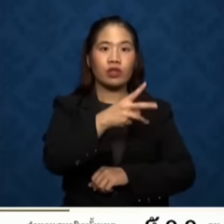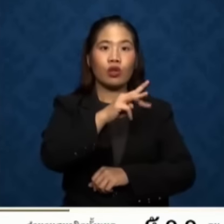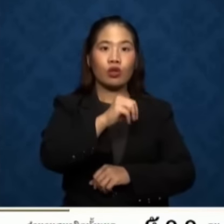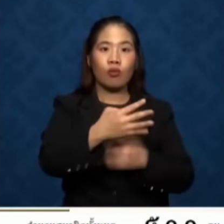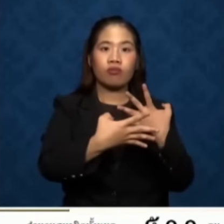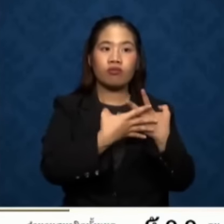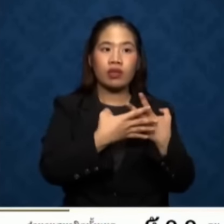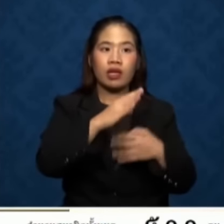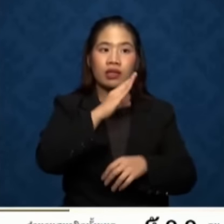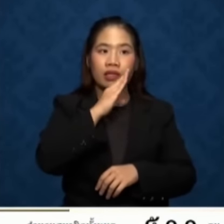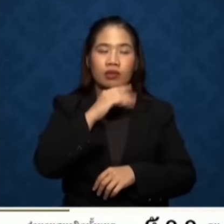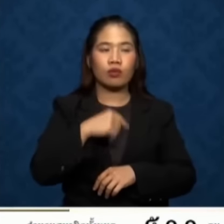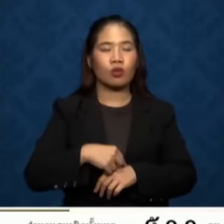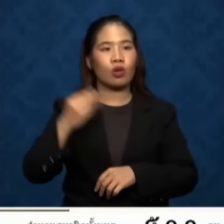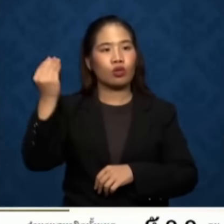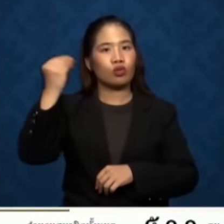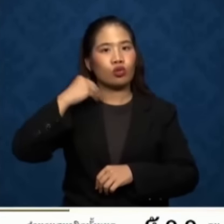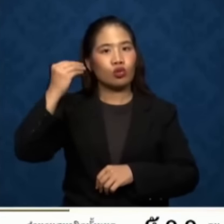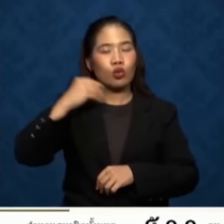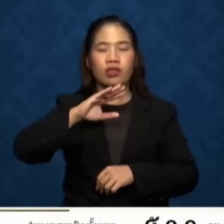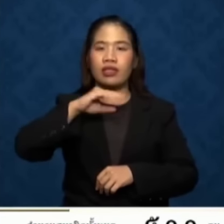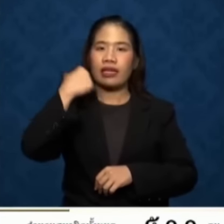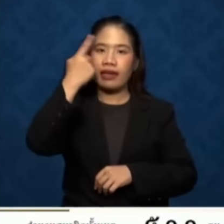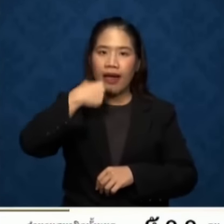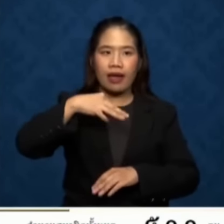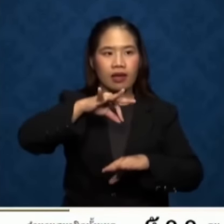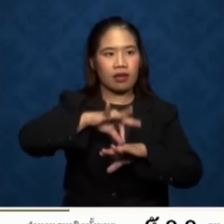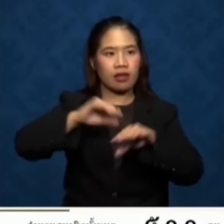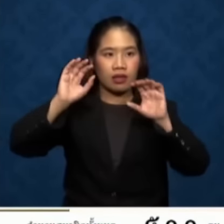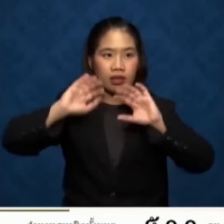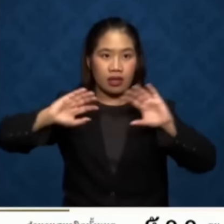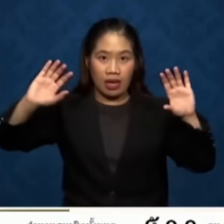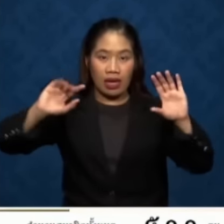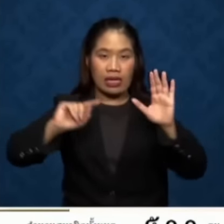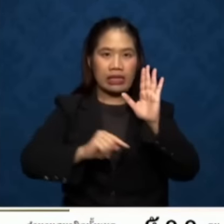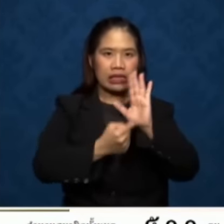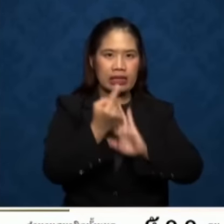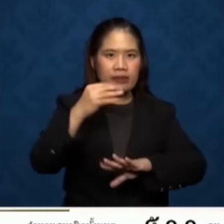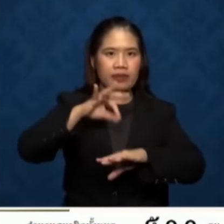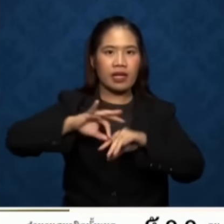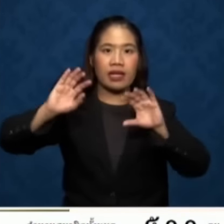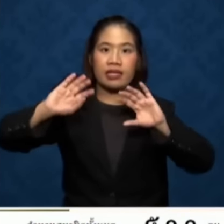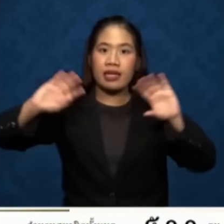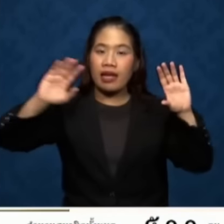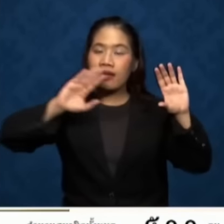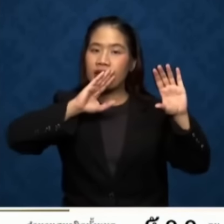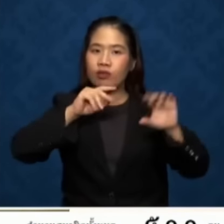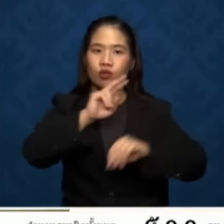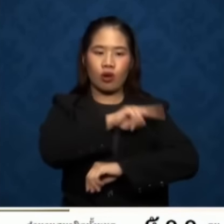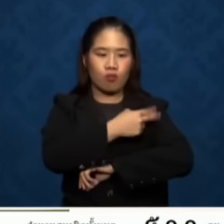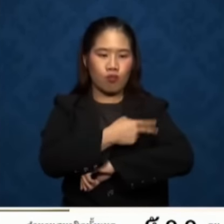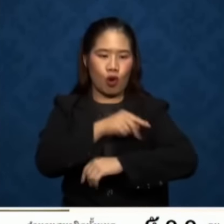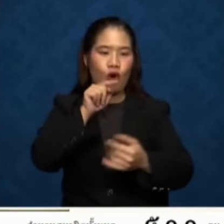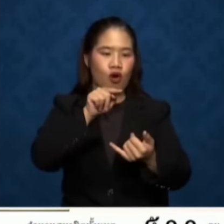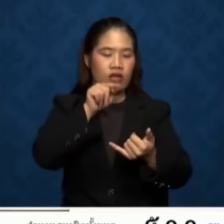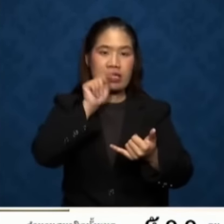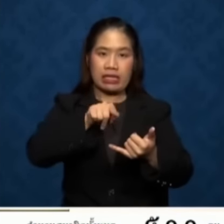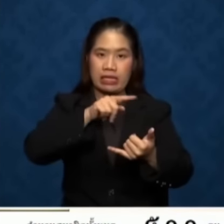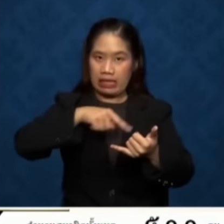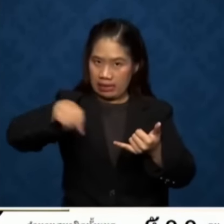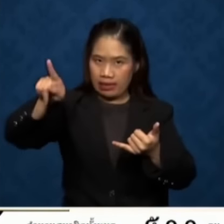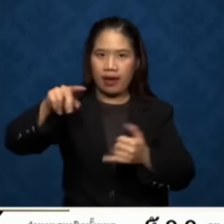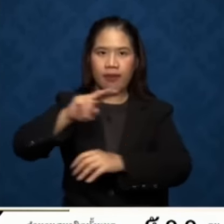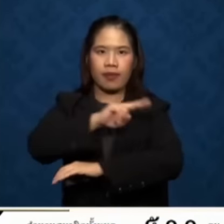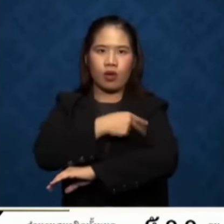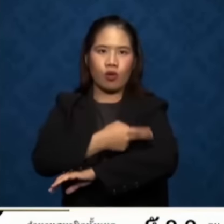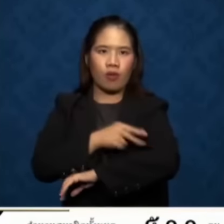กคนเนี่ยต้องการทิพย์ดีหรือข้าราชการเนี่ยต้องกับคุณรับราชการเนี่ยถ้าแพทย์สั่งให้ไปบอกให้ไปโรงพยาบ